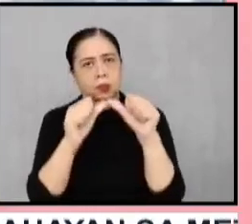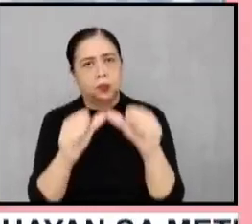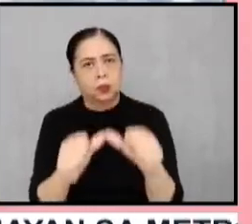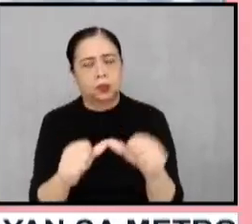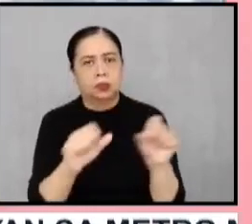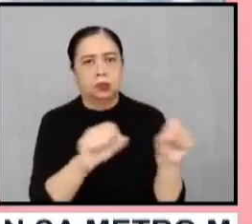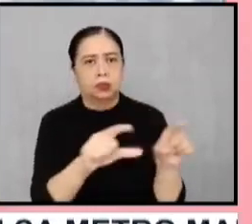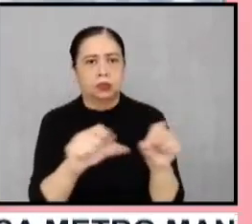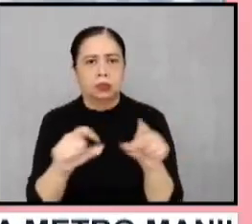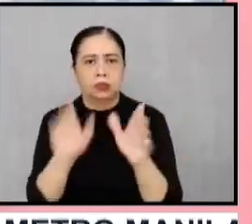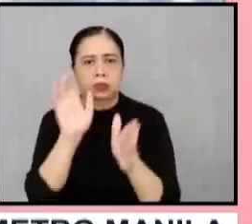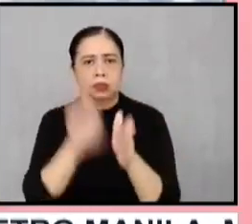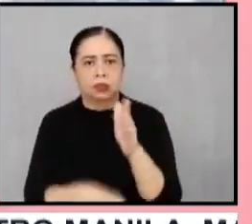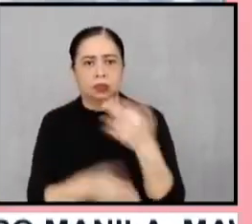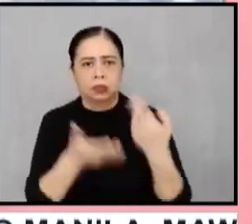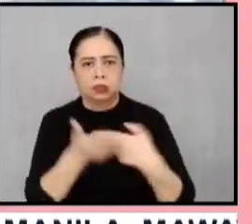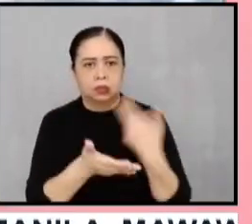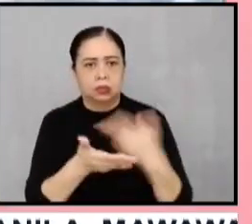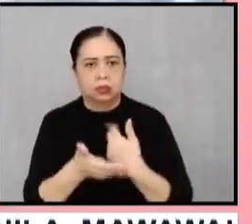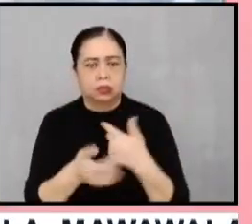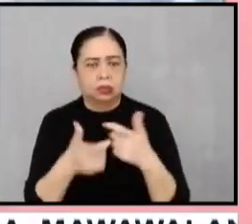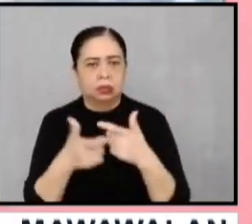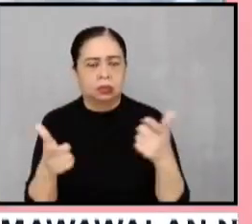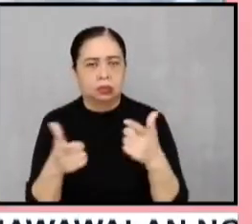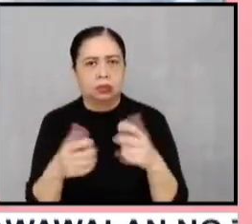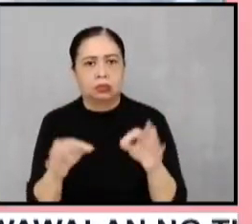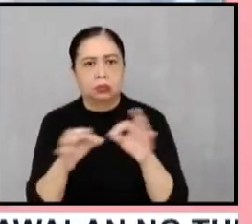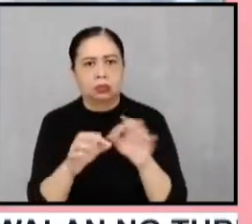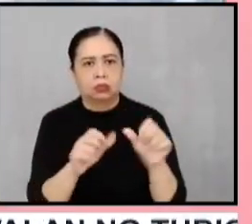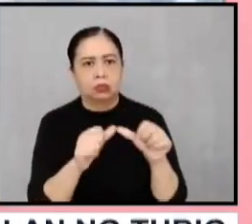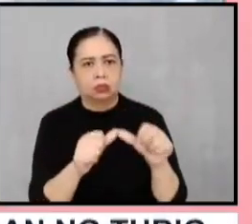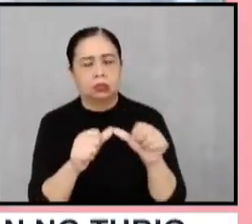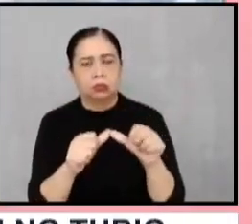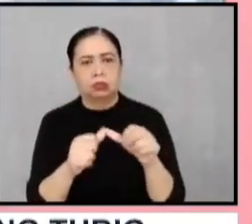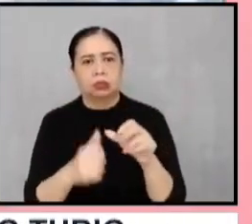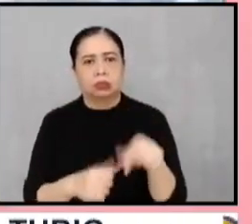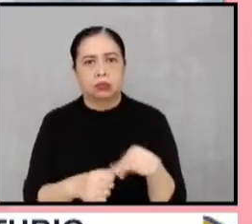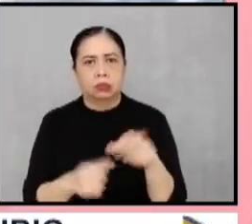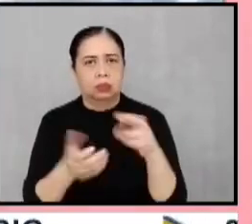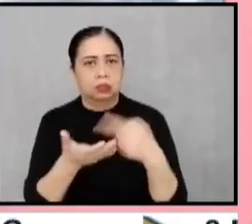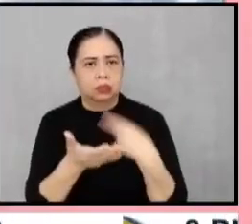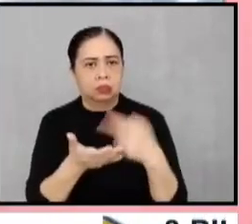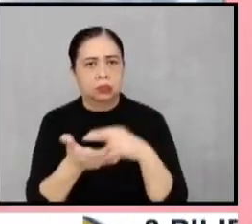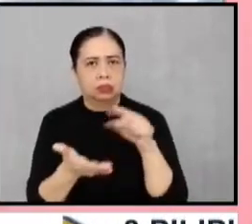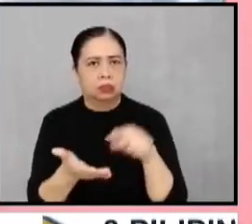murang bigas. Malaking halaga po na ipagpatuloy yung bigas na yan dahil sa